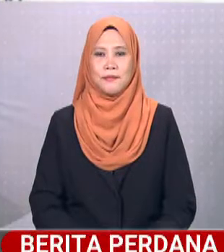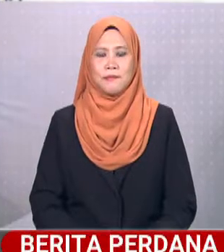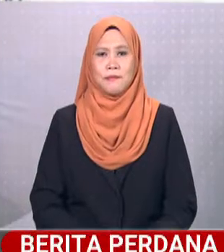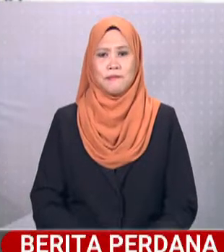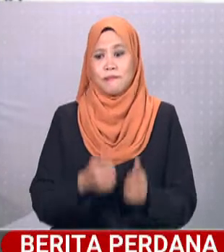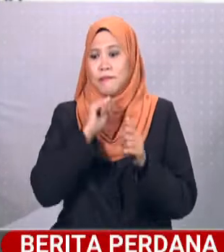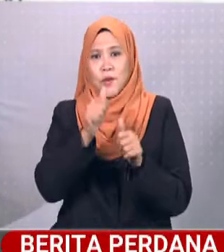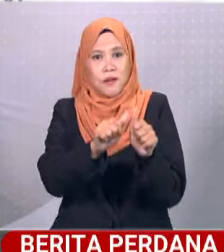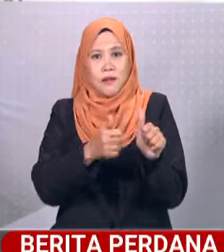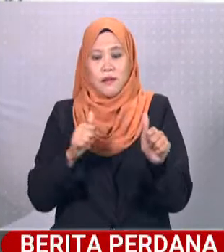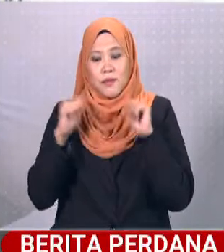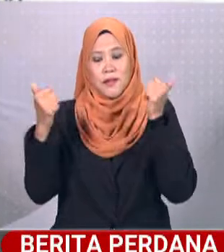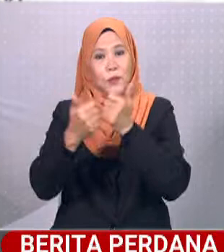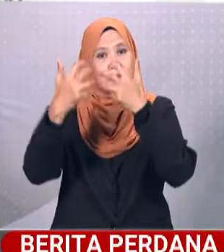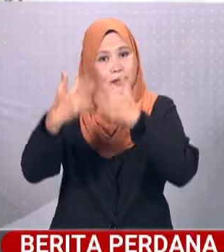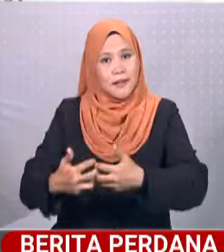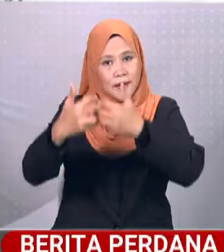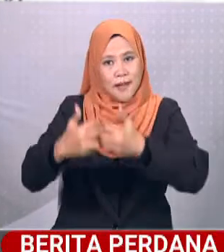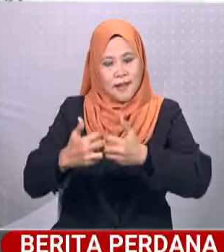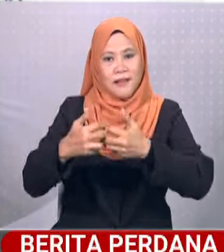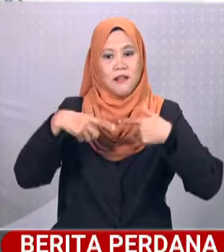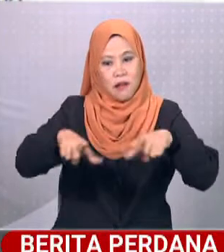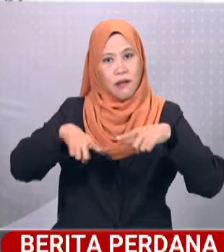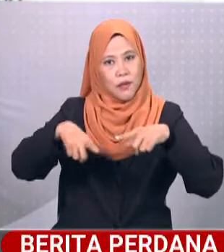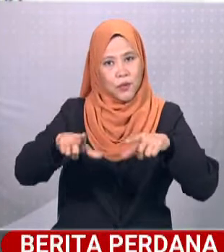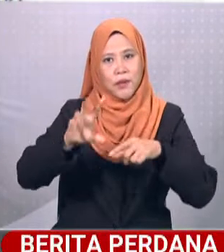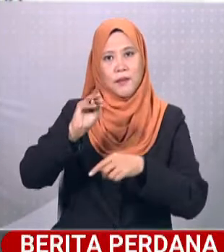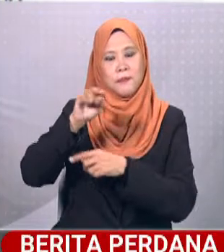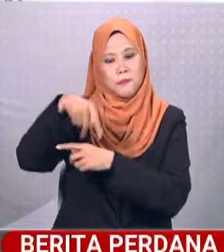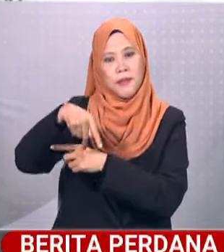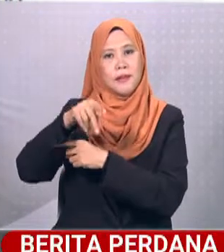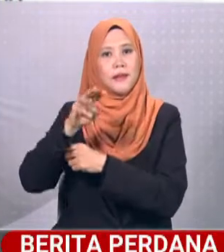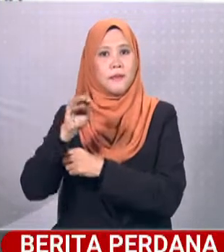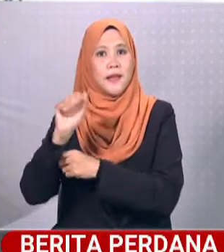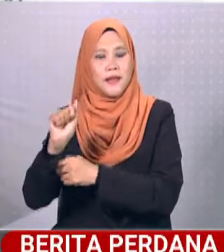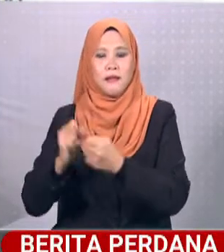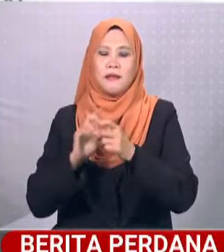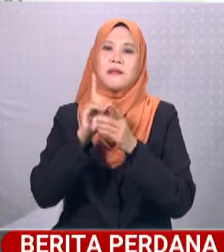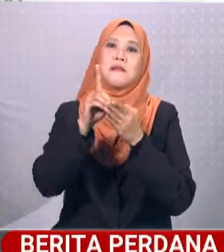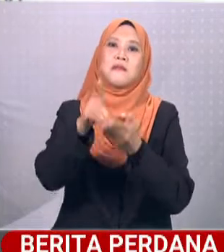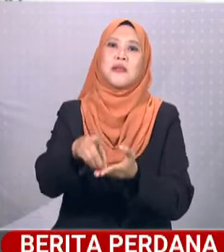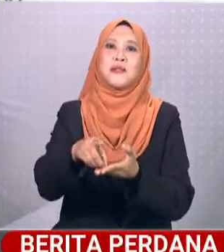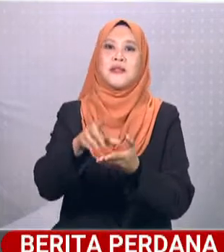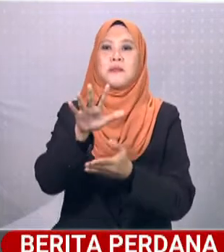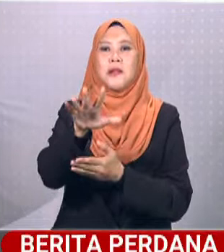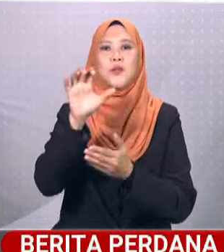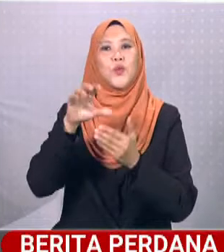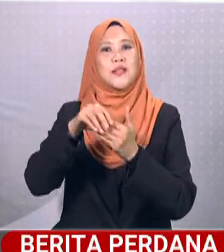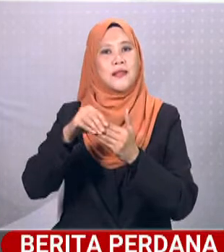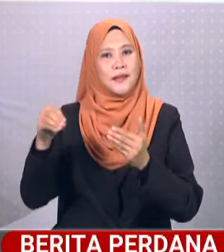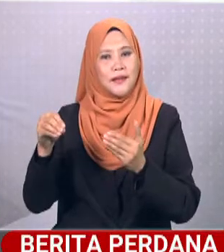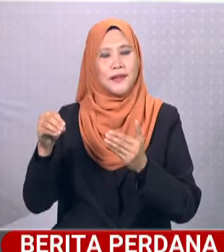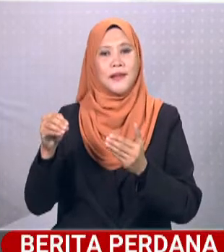Tidak ketinggalan, Persatuan Pekilang Papan Lapis Malaysia MPMA yang menderma RM500